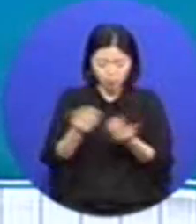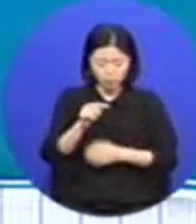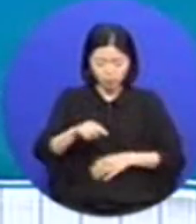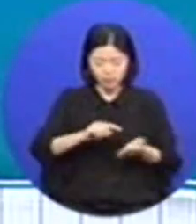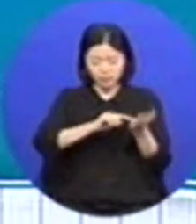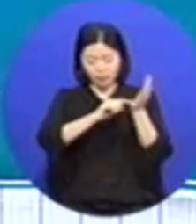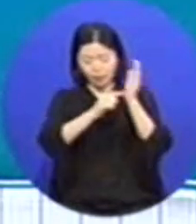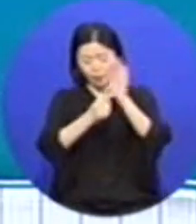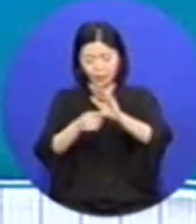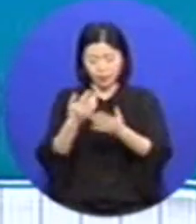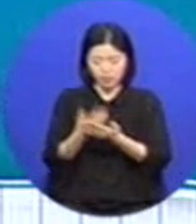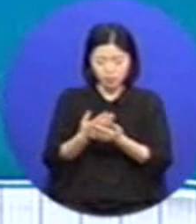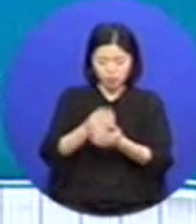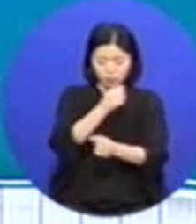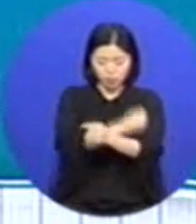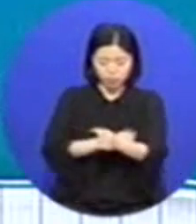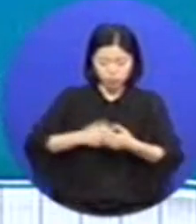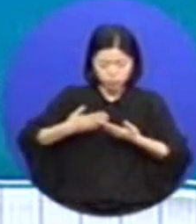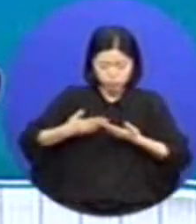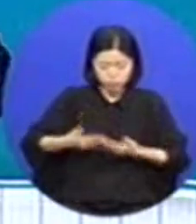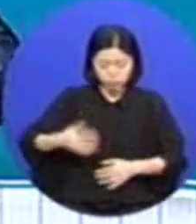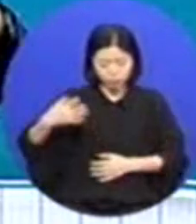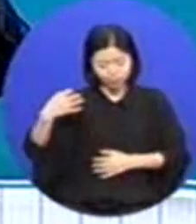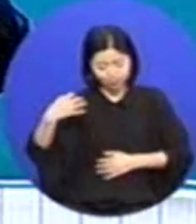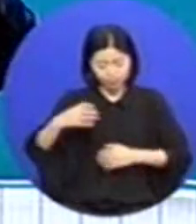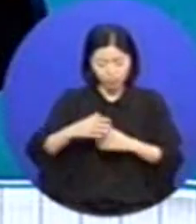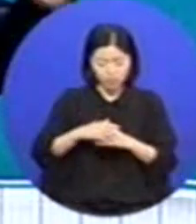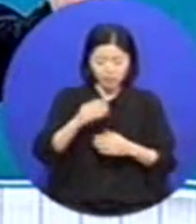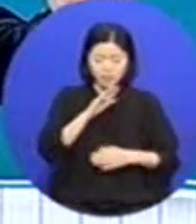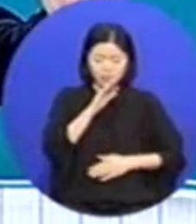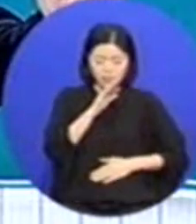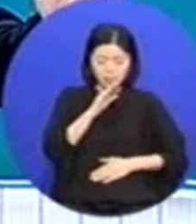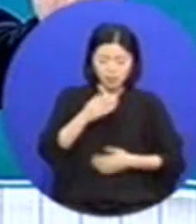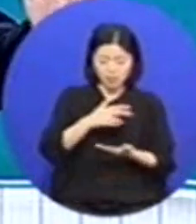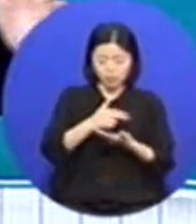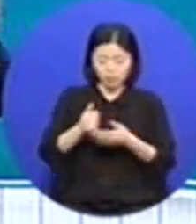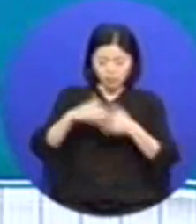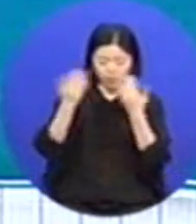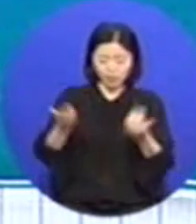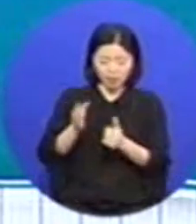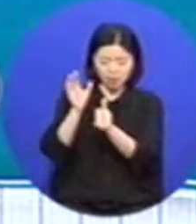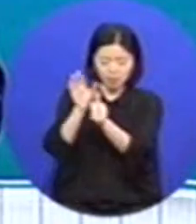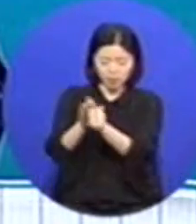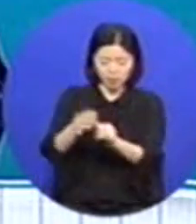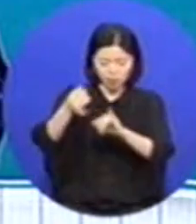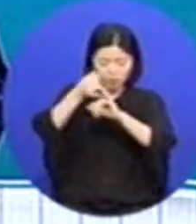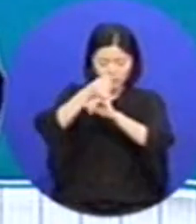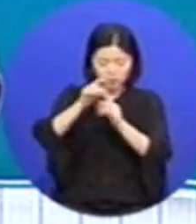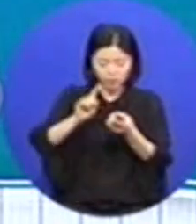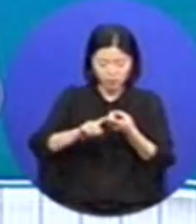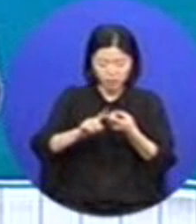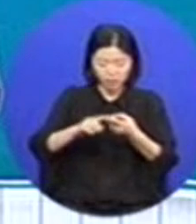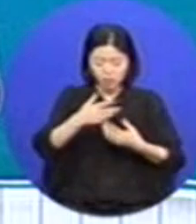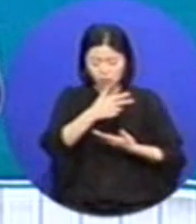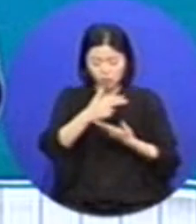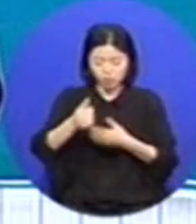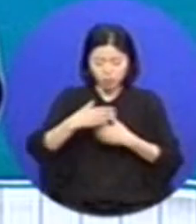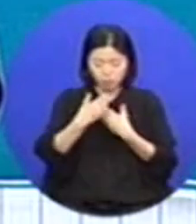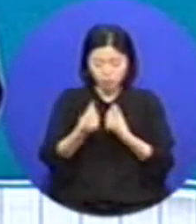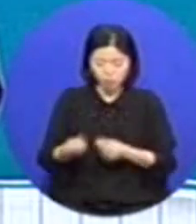하시고 수고하고 무거운 짐 정말 주님께 담아 끼고 약속하신 대로 주위에 평강으로